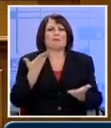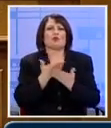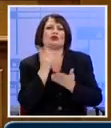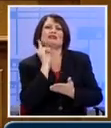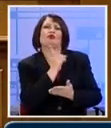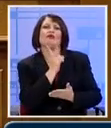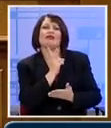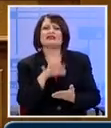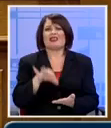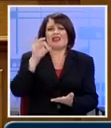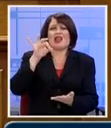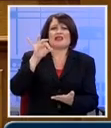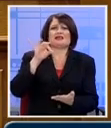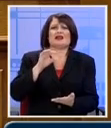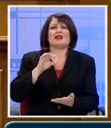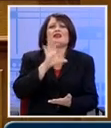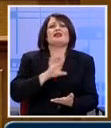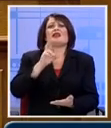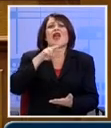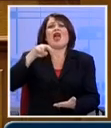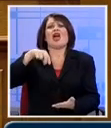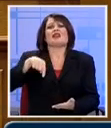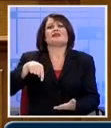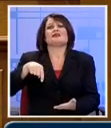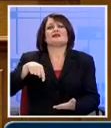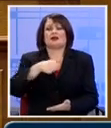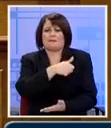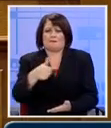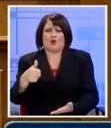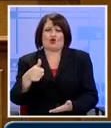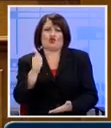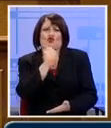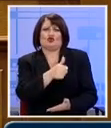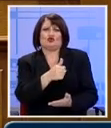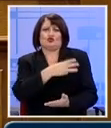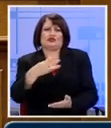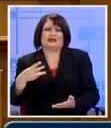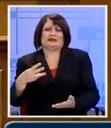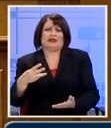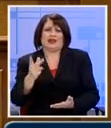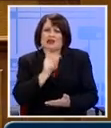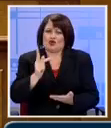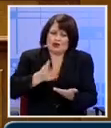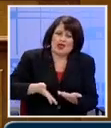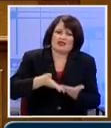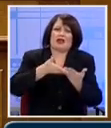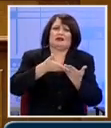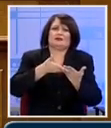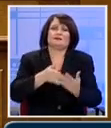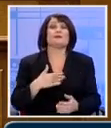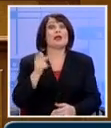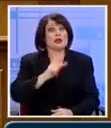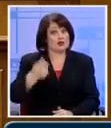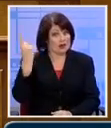Μομφής, διαλέγει εκείνο το οποίο είναι ο πλέον απομονωμένος, ο ίδιος ο ΣΥΡΙΖΑ, μέσα στην κοινωνία. Η οποία μας επέκρινε, αν